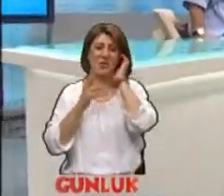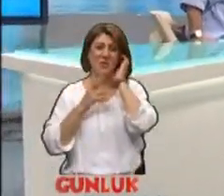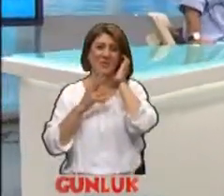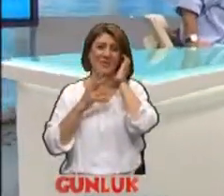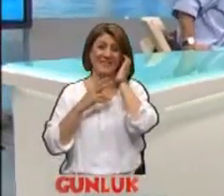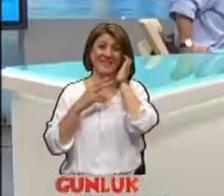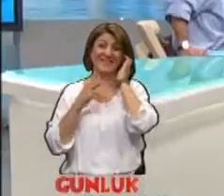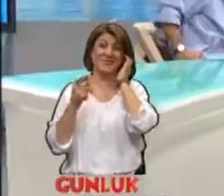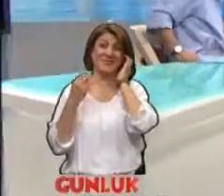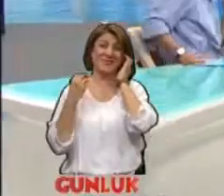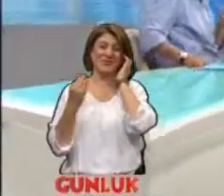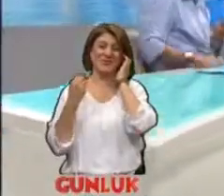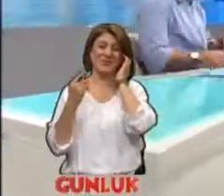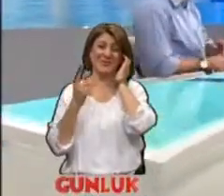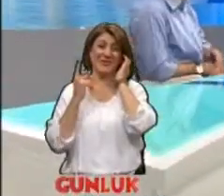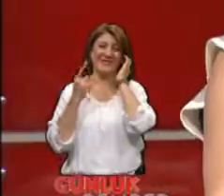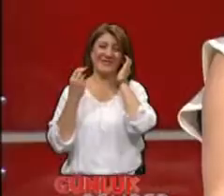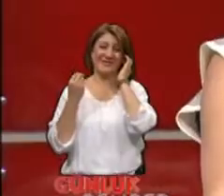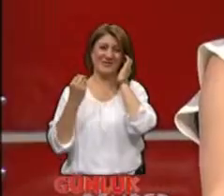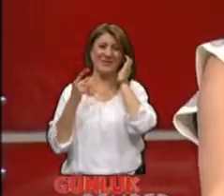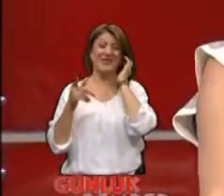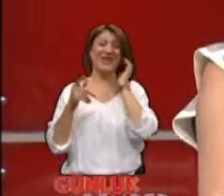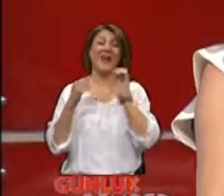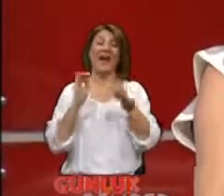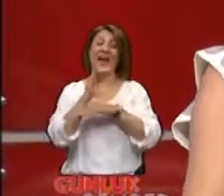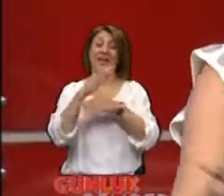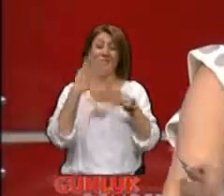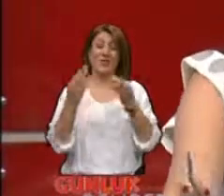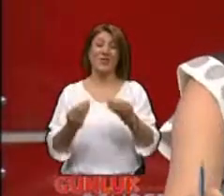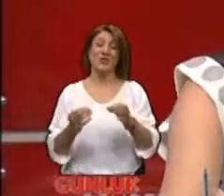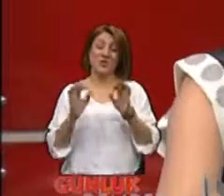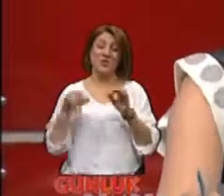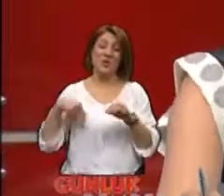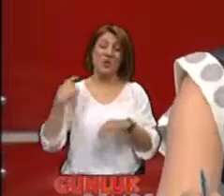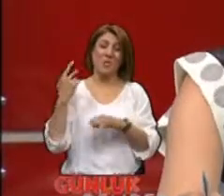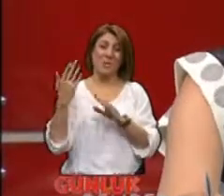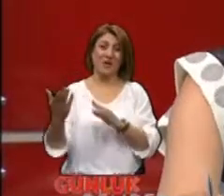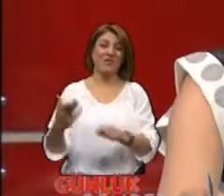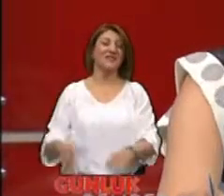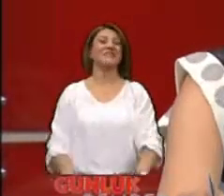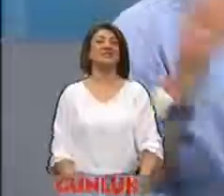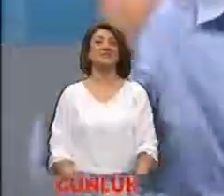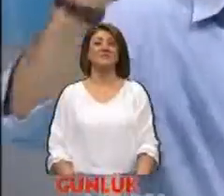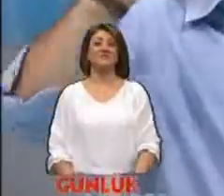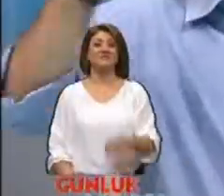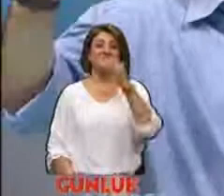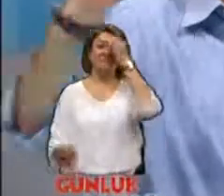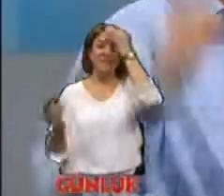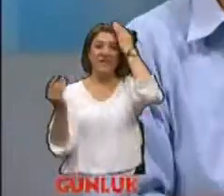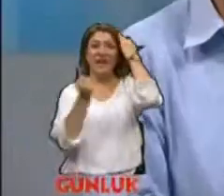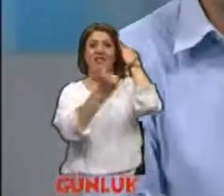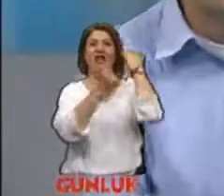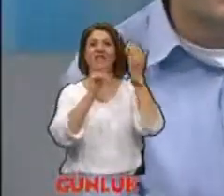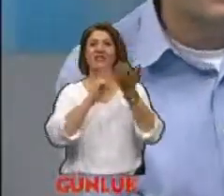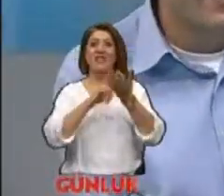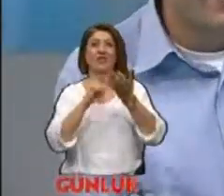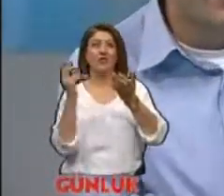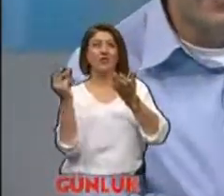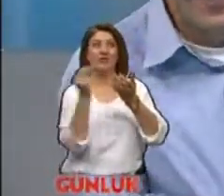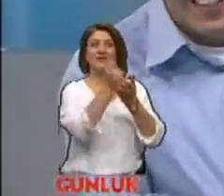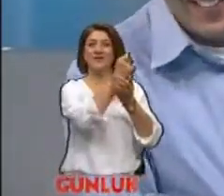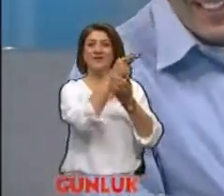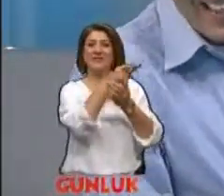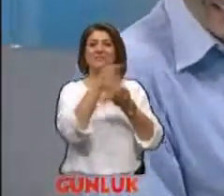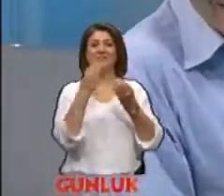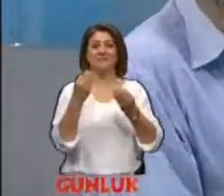yok. Ben de bir... Hayat doluyor böyle şeyler. Ya ama güzel ya. Ya kaçan, horozdan kaçan bence.